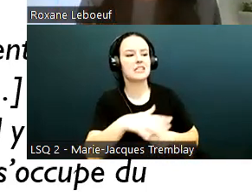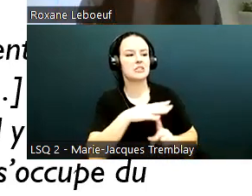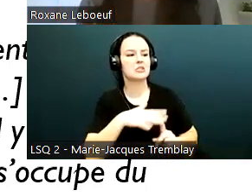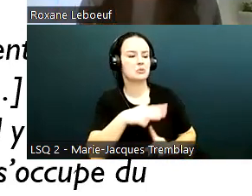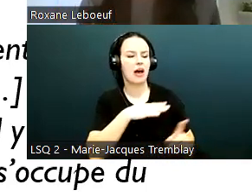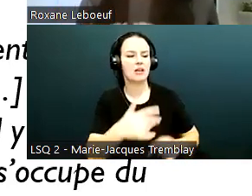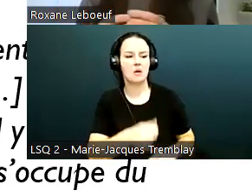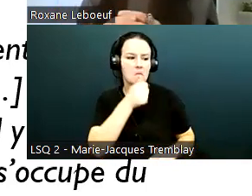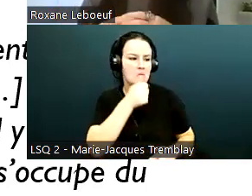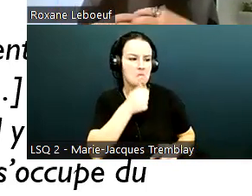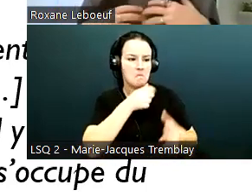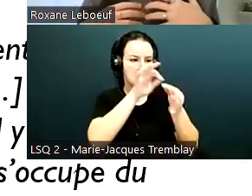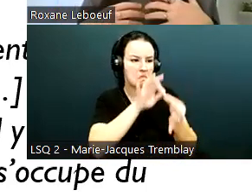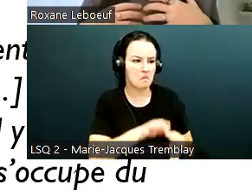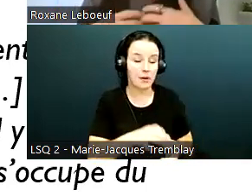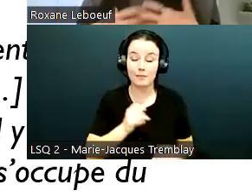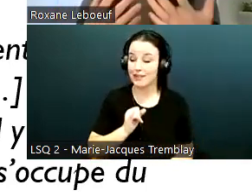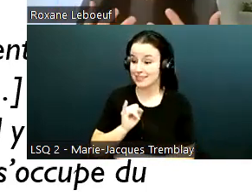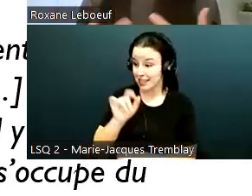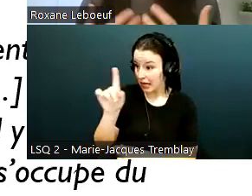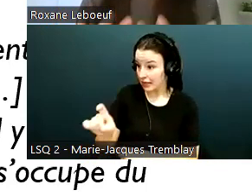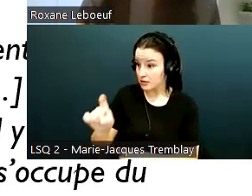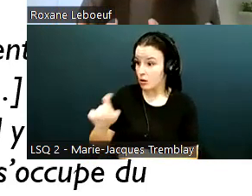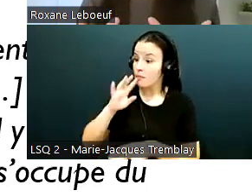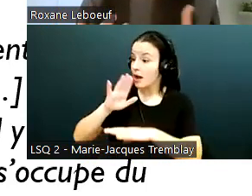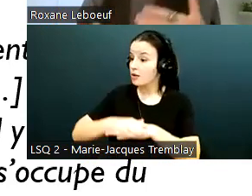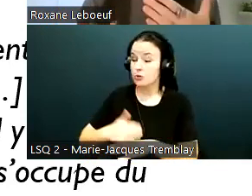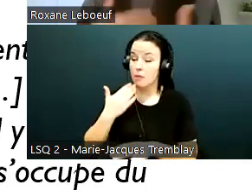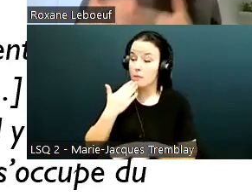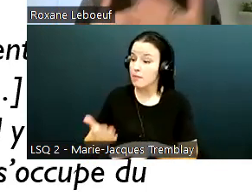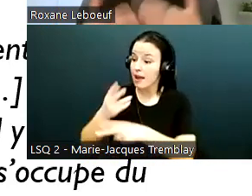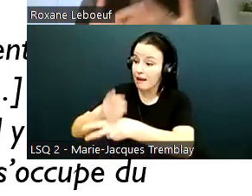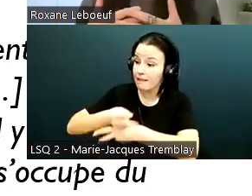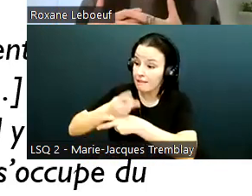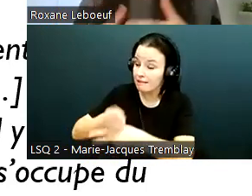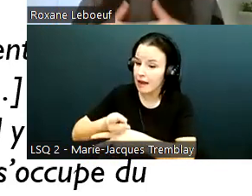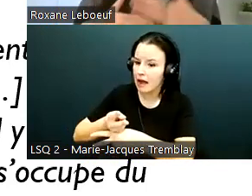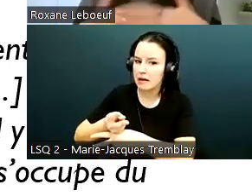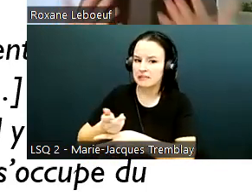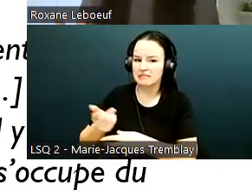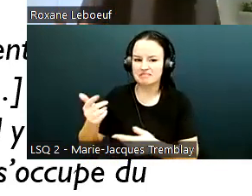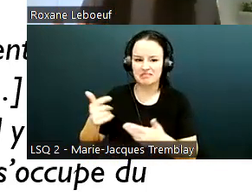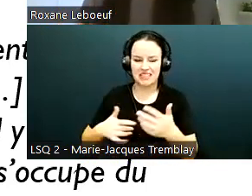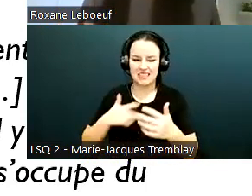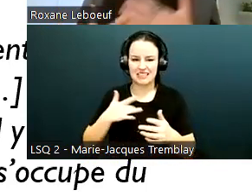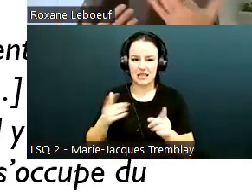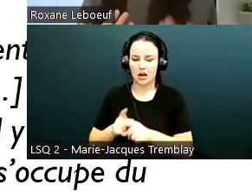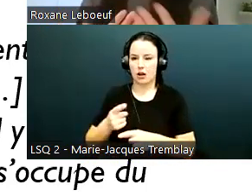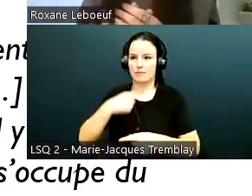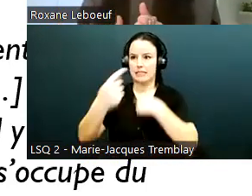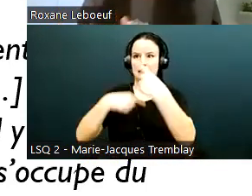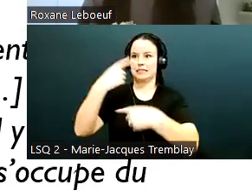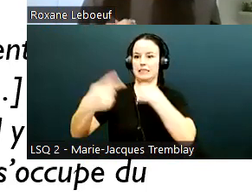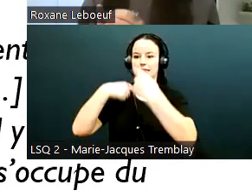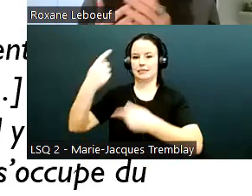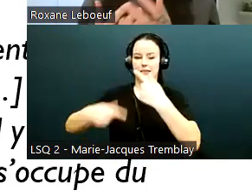qu'on allait détailler, mais quand on abordait avec eux des exemples de bienveillance, il y avait comme un feu roulant d'exemples. Donc